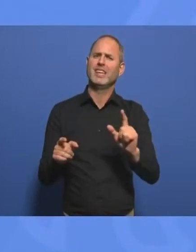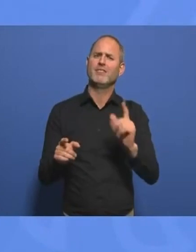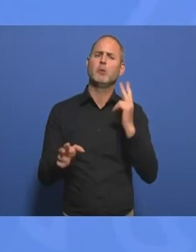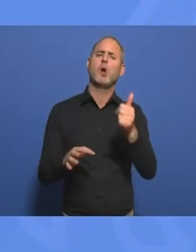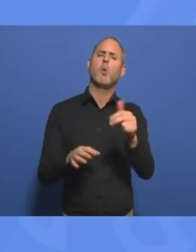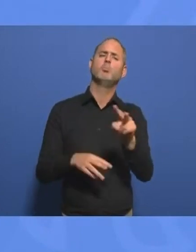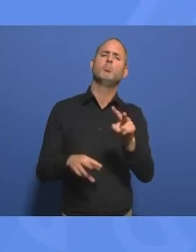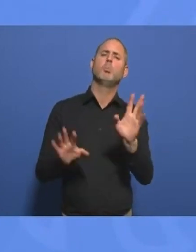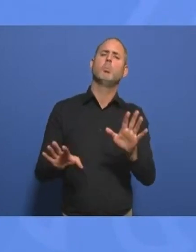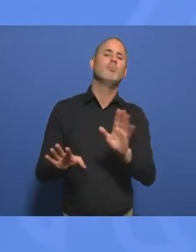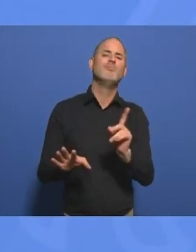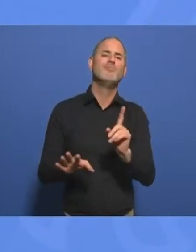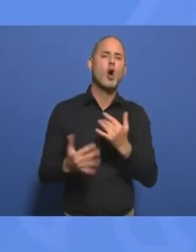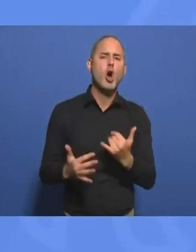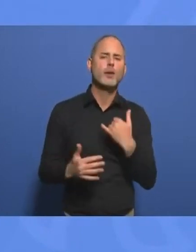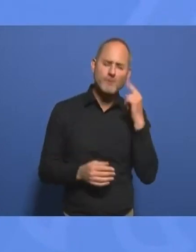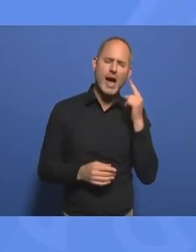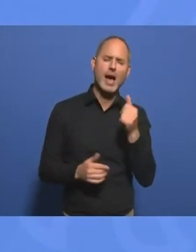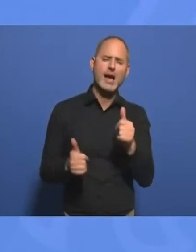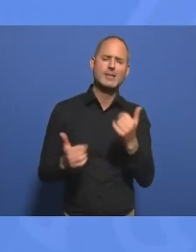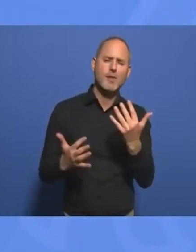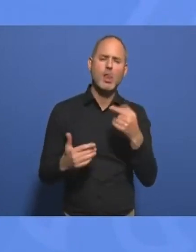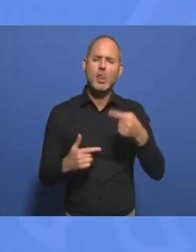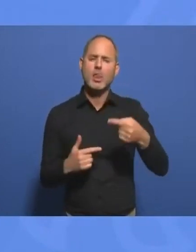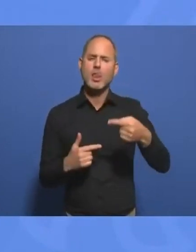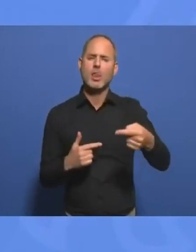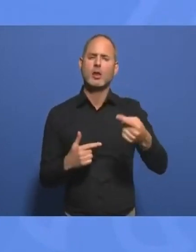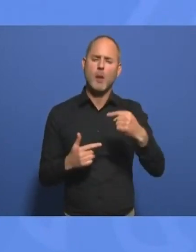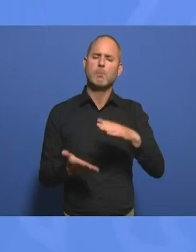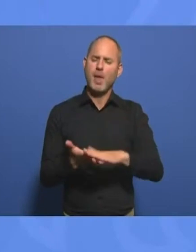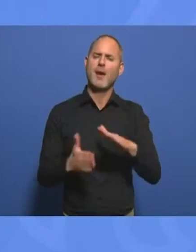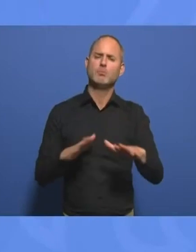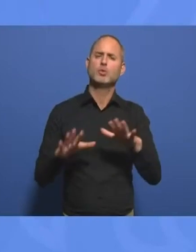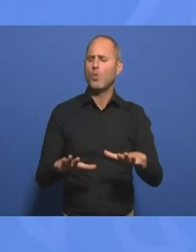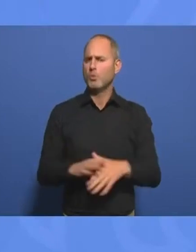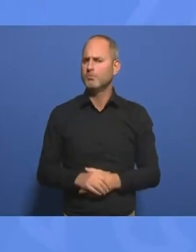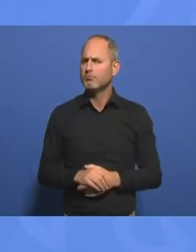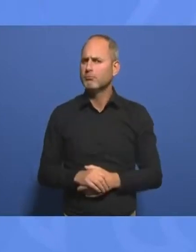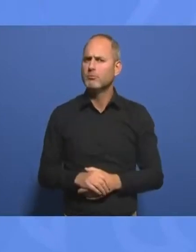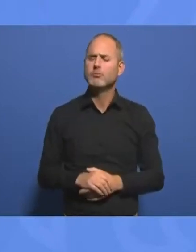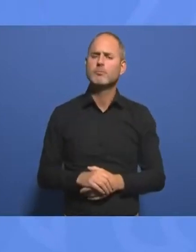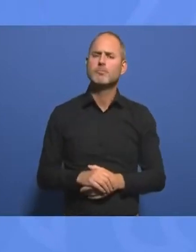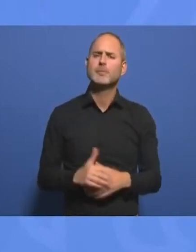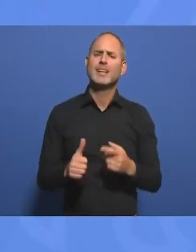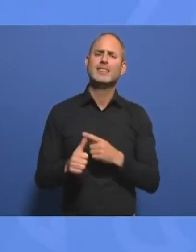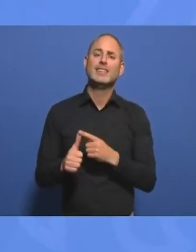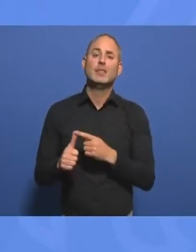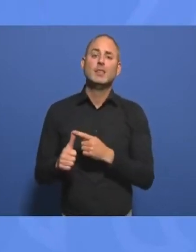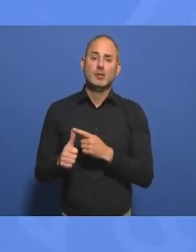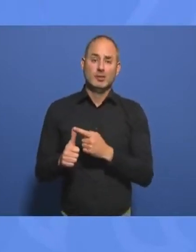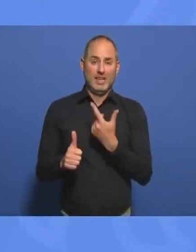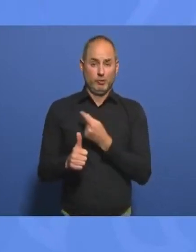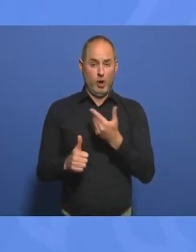wissen, mitnehmen. Erstens, wir werden wohl noch länger impfen müssen und